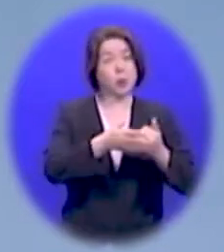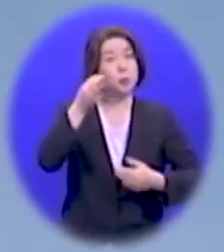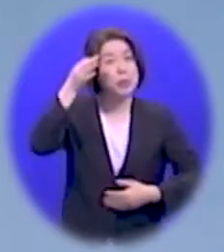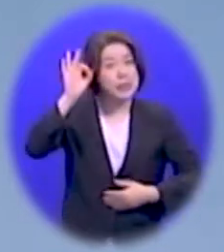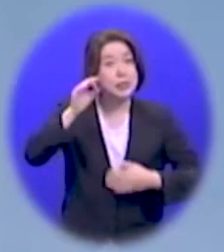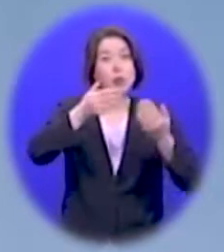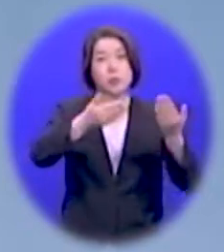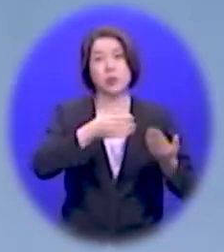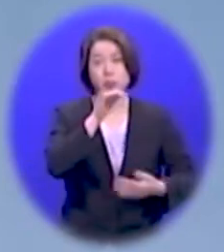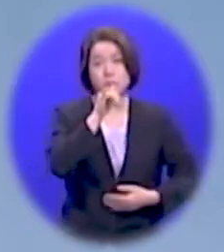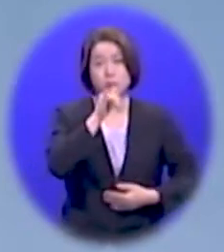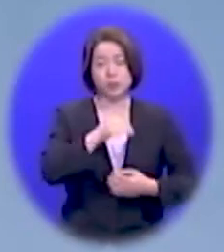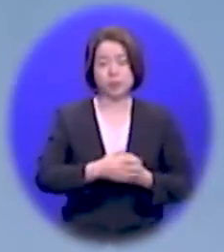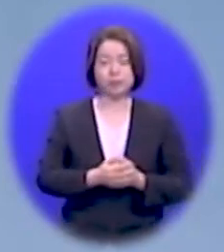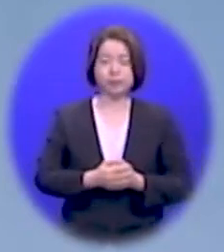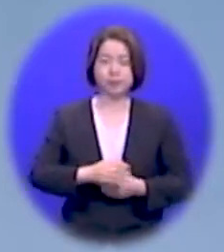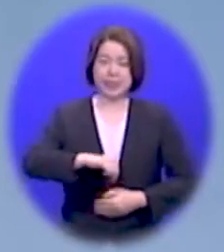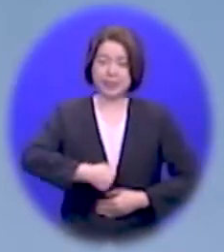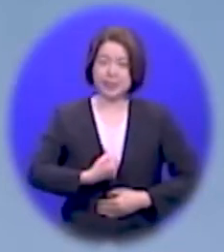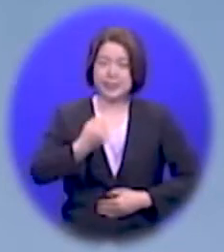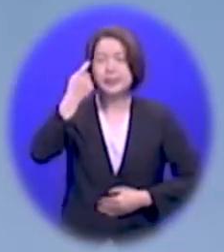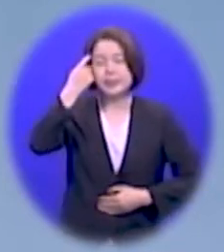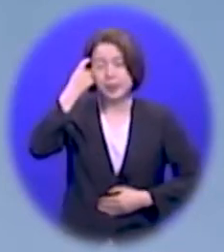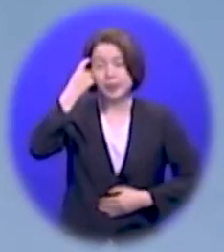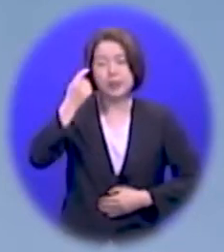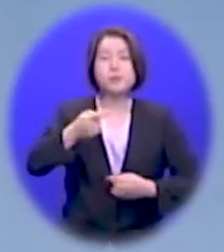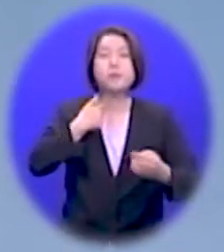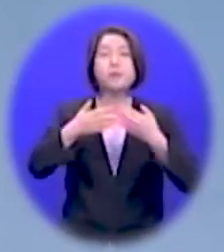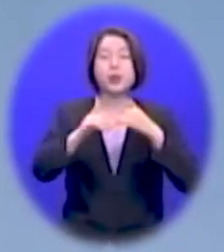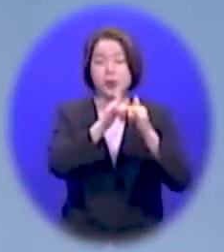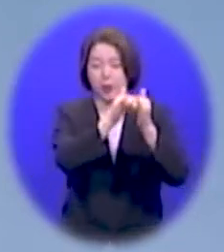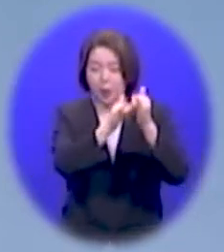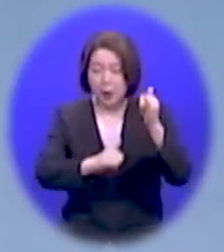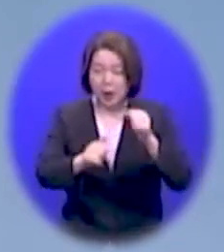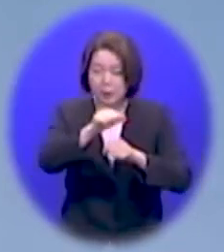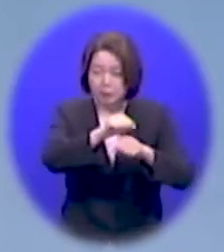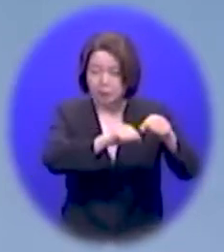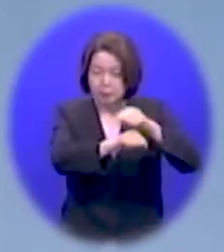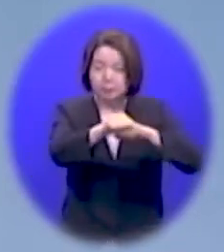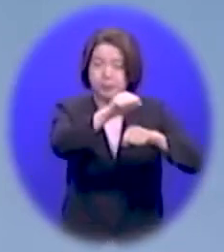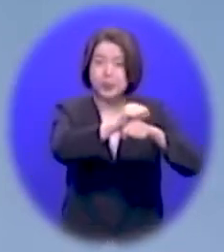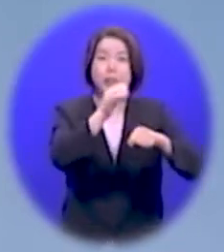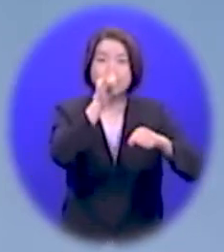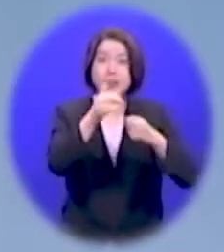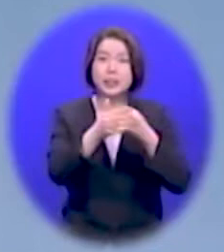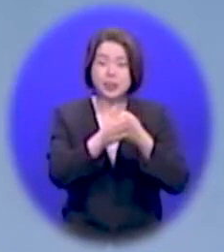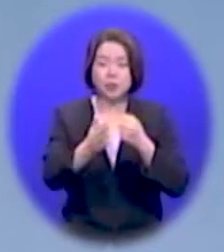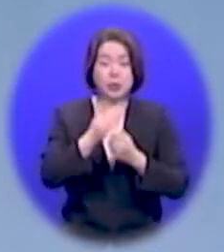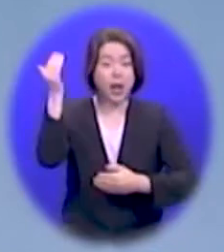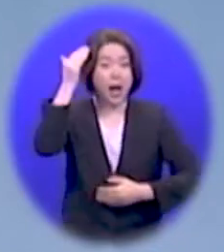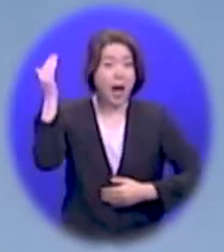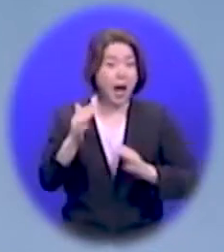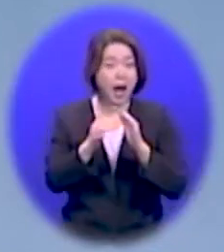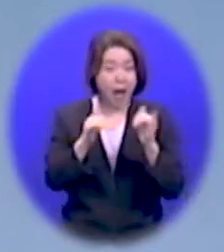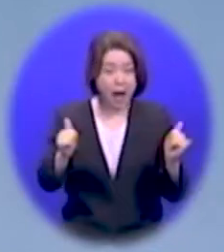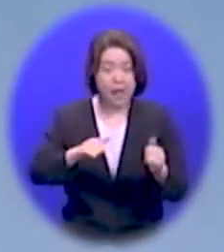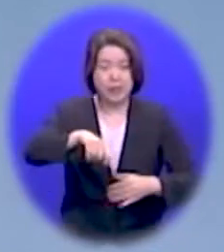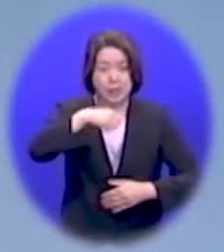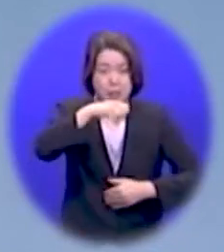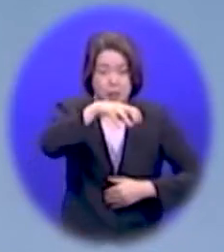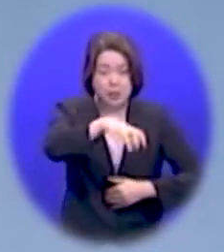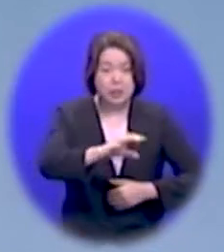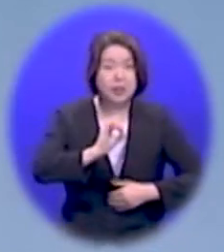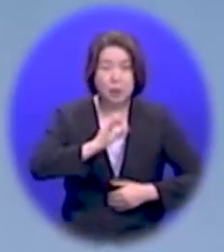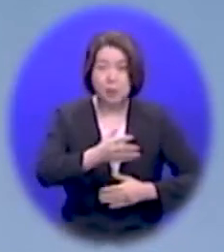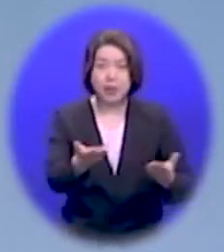근데 본인이 에 경력을 쌓았고 경험을 쌓아 어렵고 같기 때문에 한인 식당에서 만 일하지 않고 몇